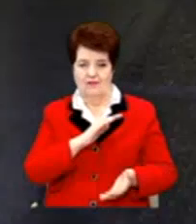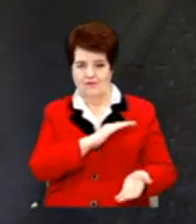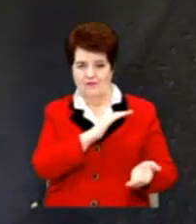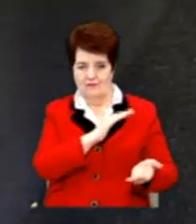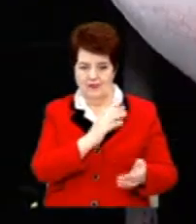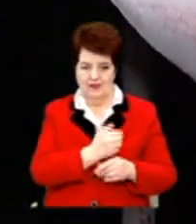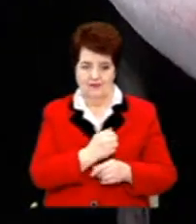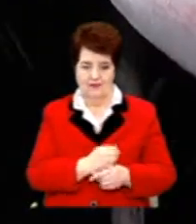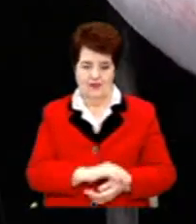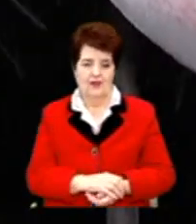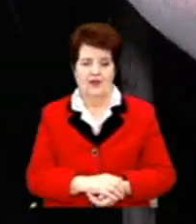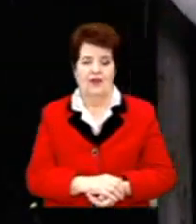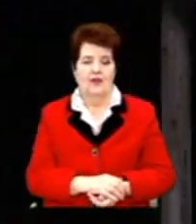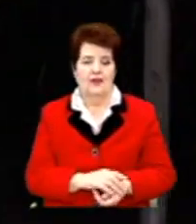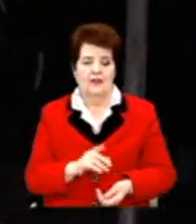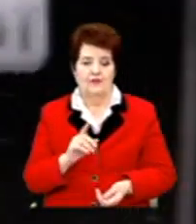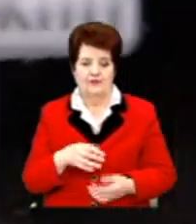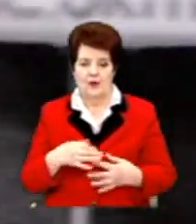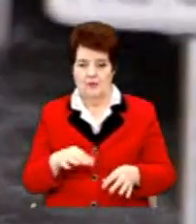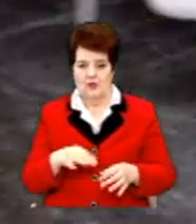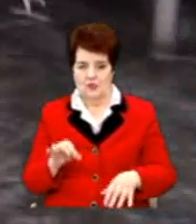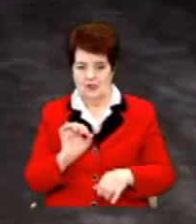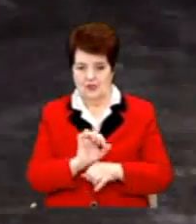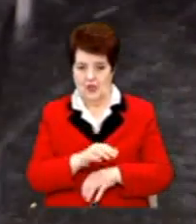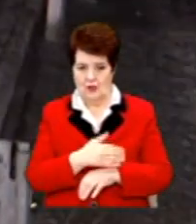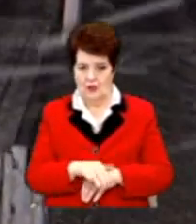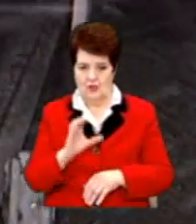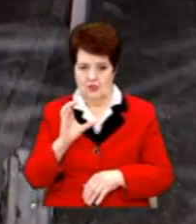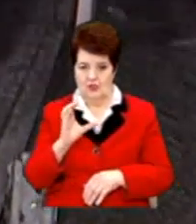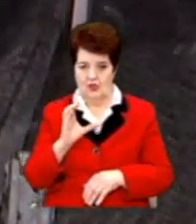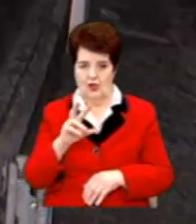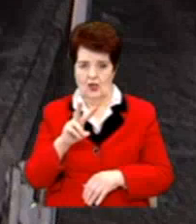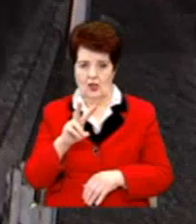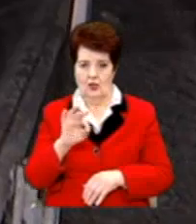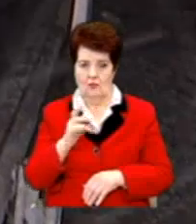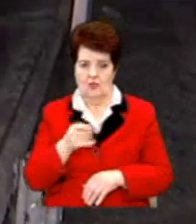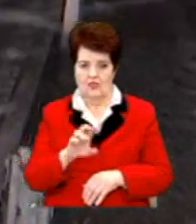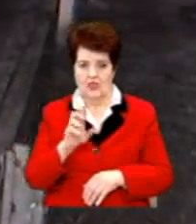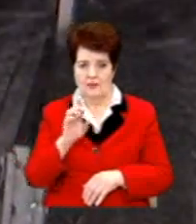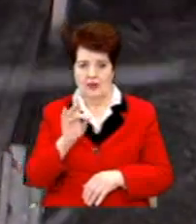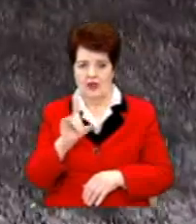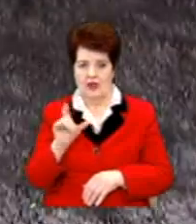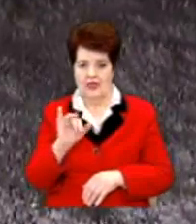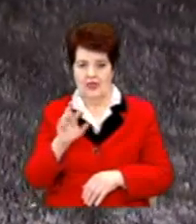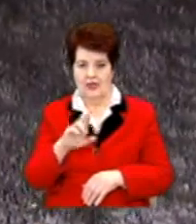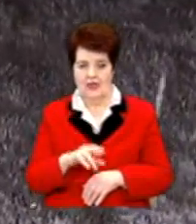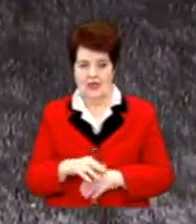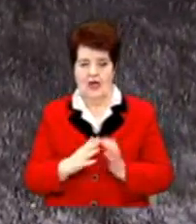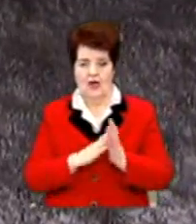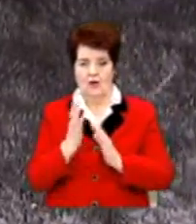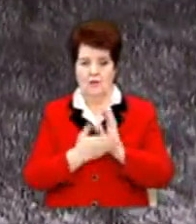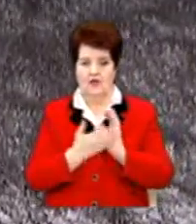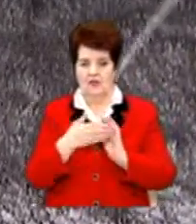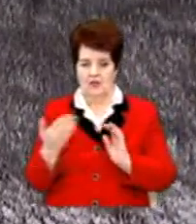întețit ninsoarea. Mai multe mașini au rămas toată noaptea blocate pe drumul dintre Slobozia și Brăila din cauza copacilor căzuți pe șosea. De cât timp sunteți